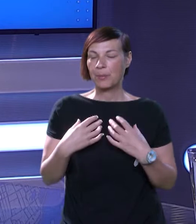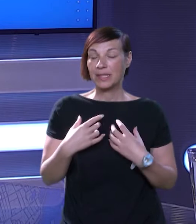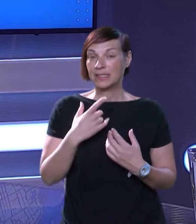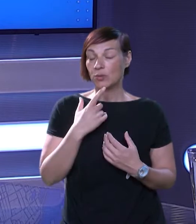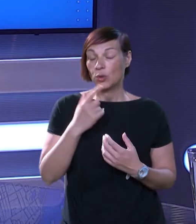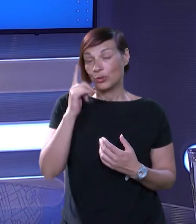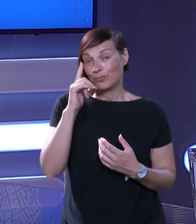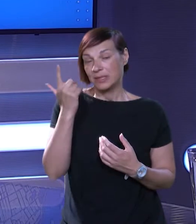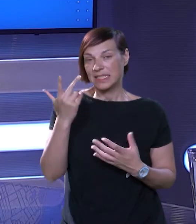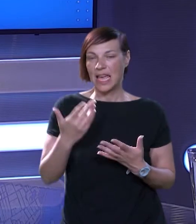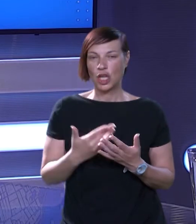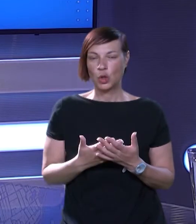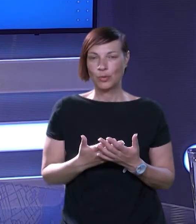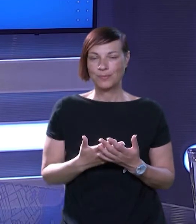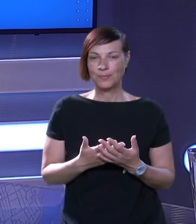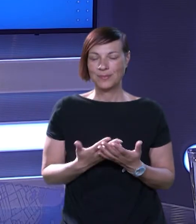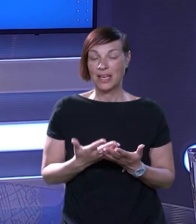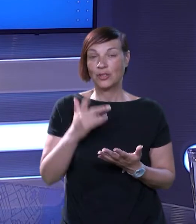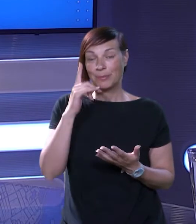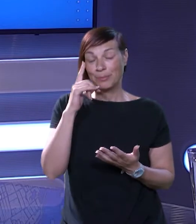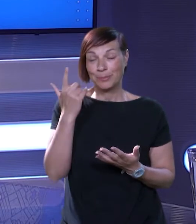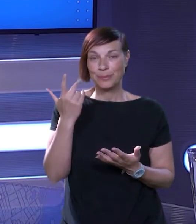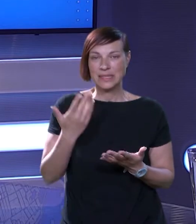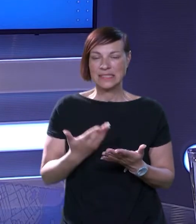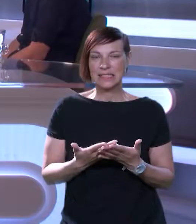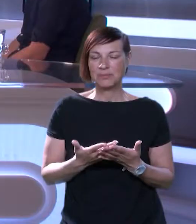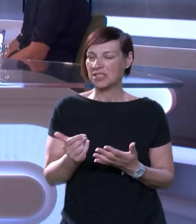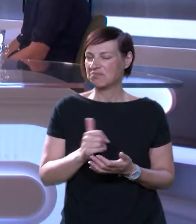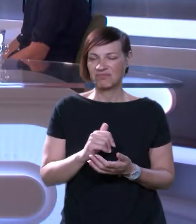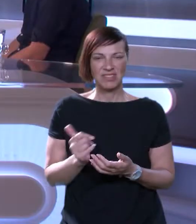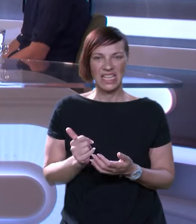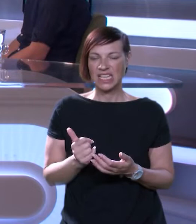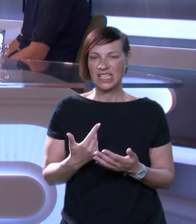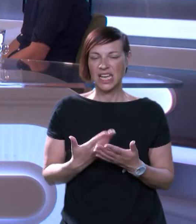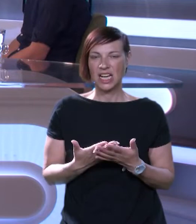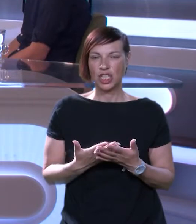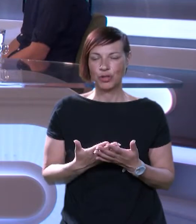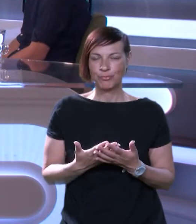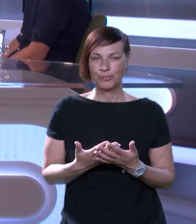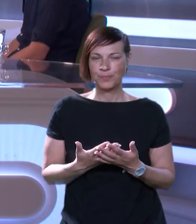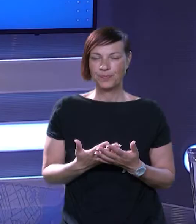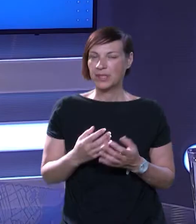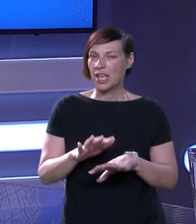predstavu koju znaju. Tako da mislim da je genijalan